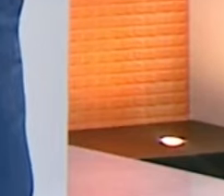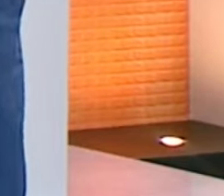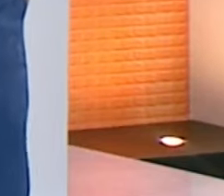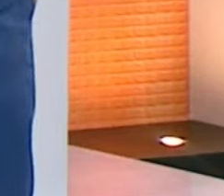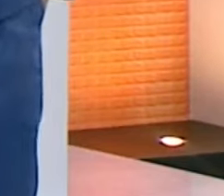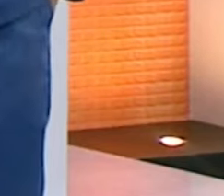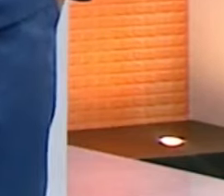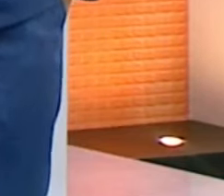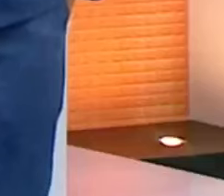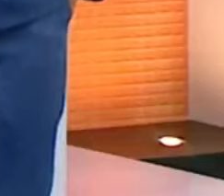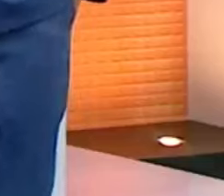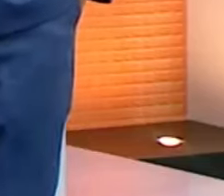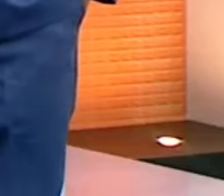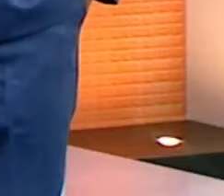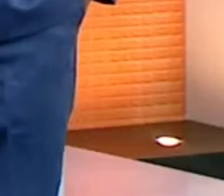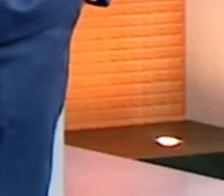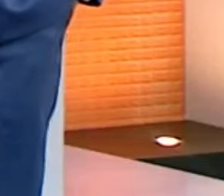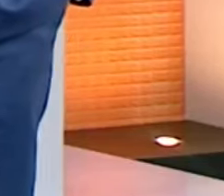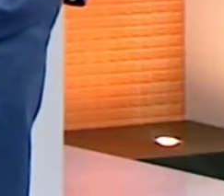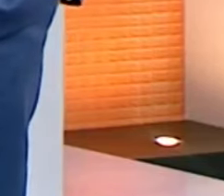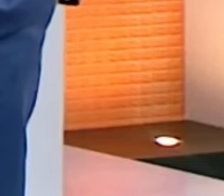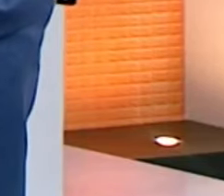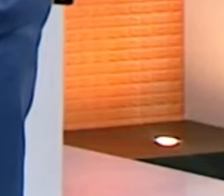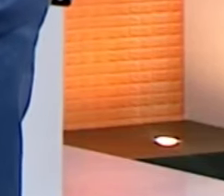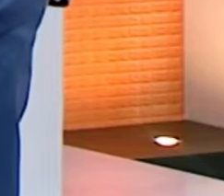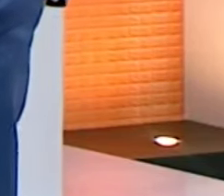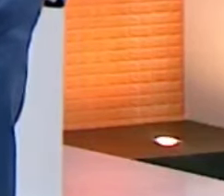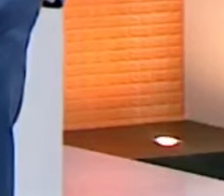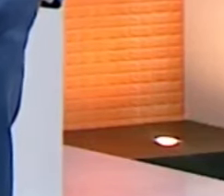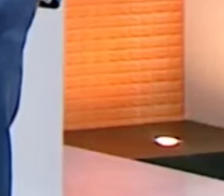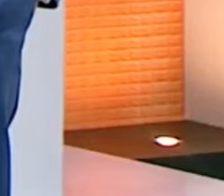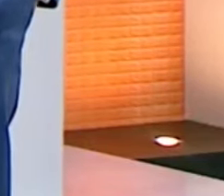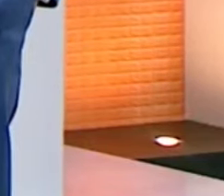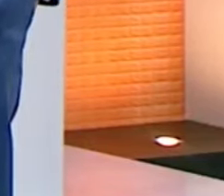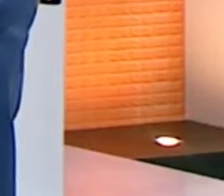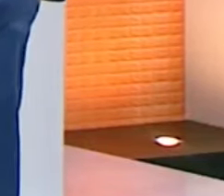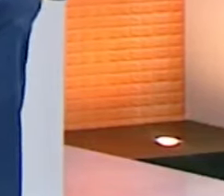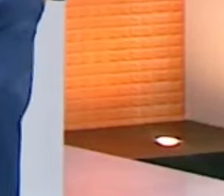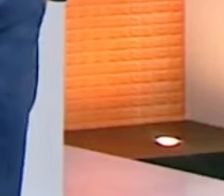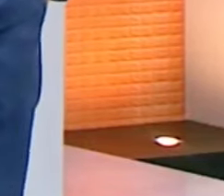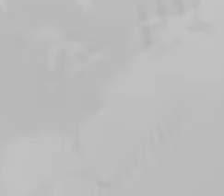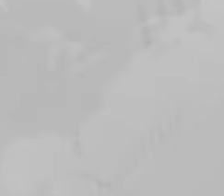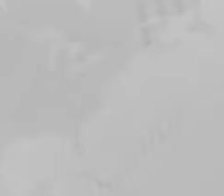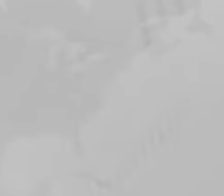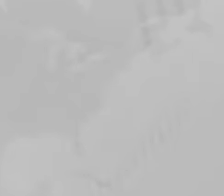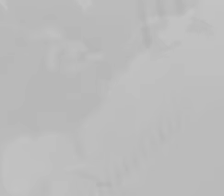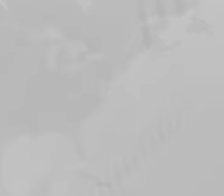TV at sa www.gmanews.tv.